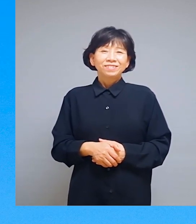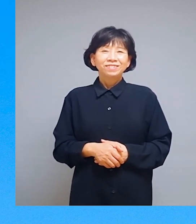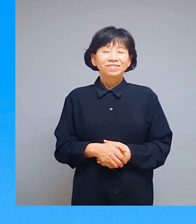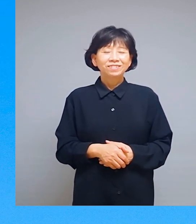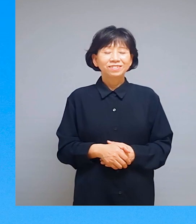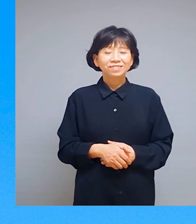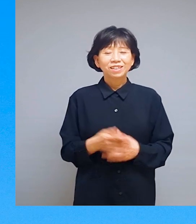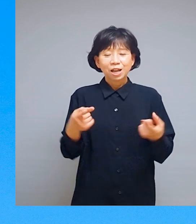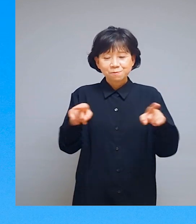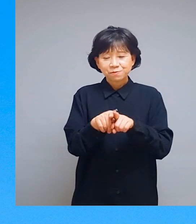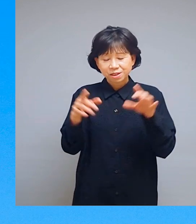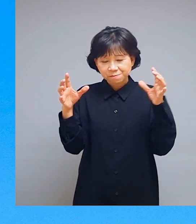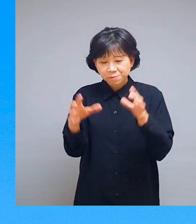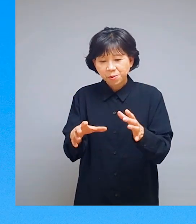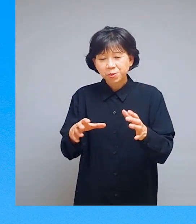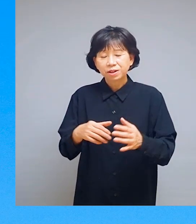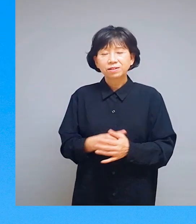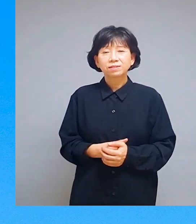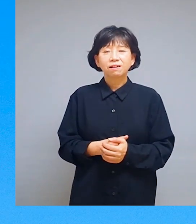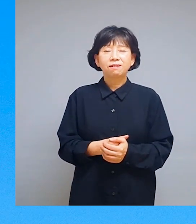우리가 함께 모여서